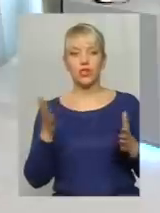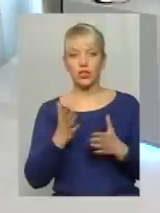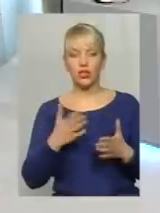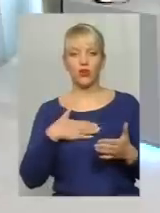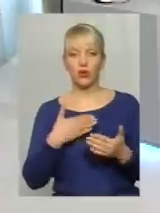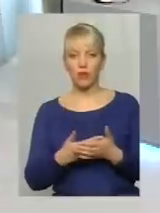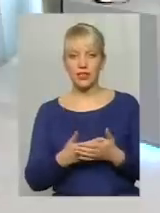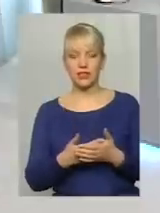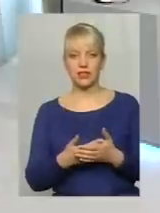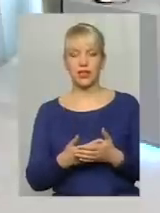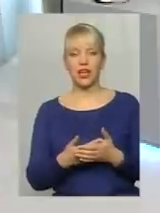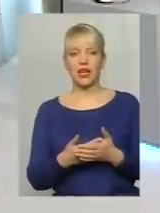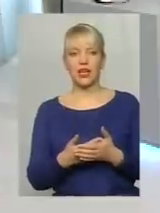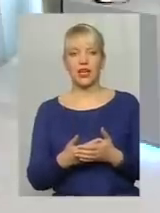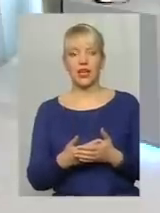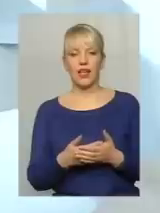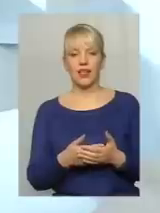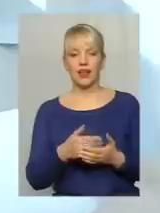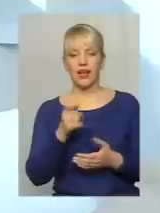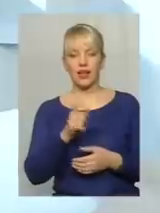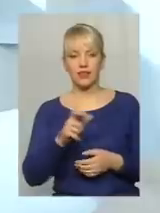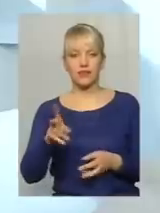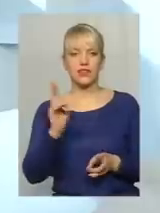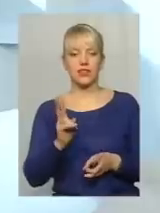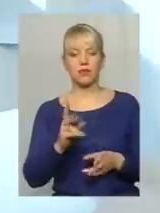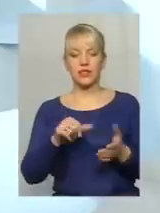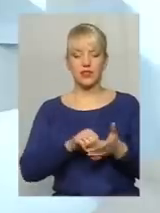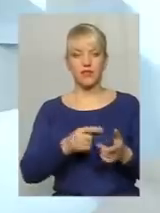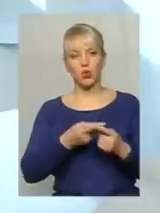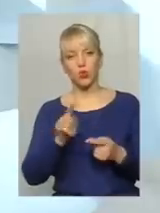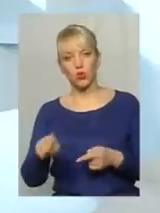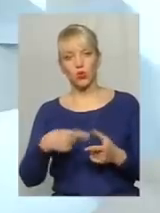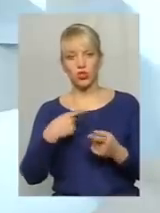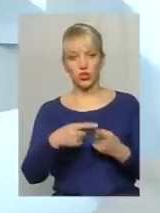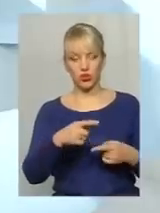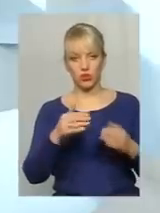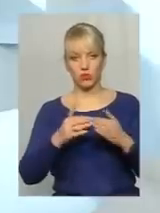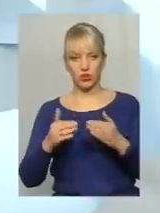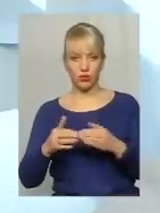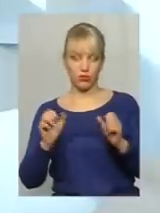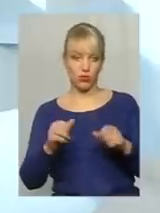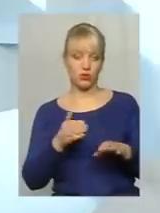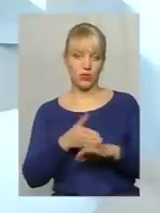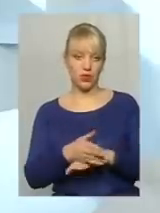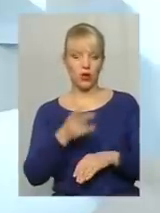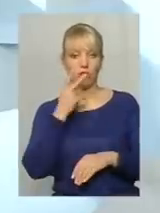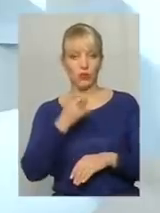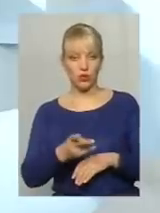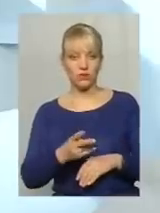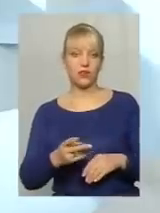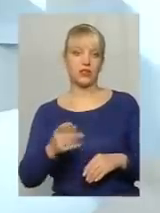будь-який представник того чи іншого будинку може прийти, подивитися,